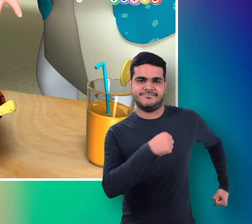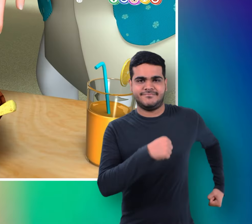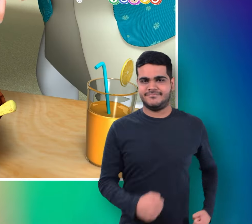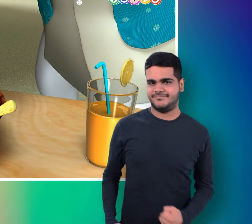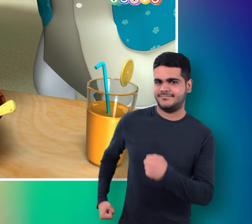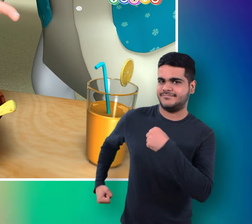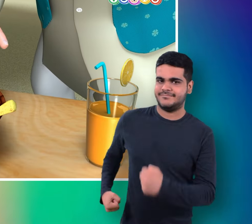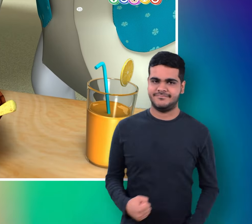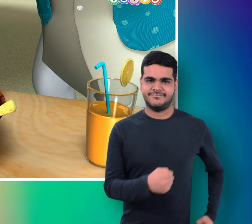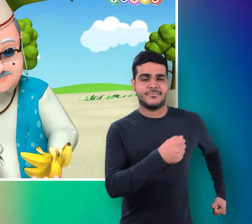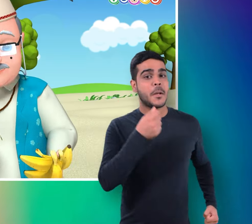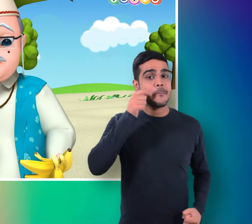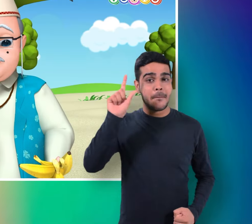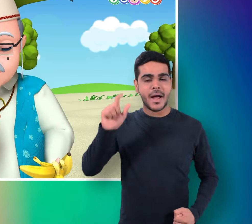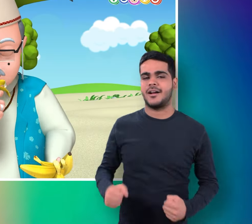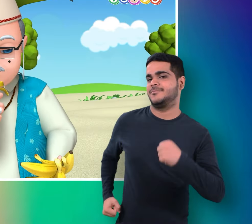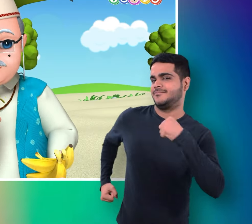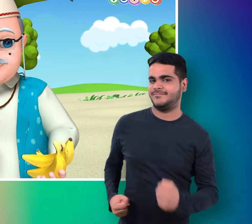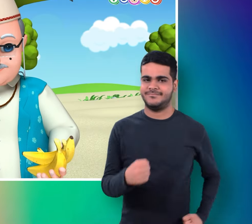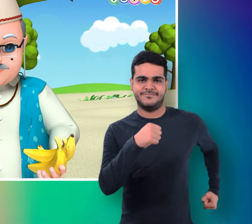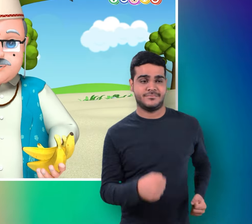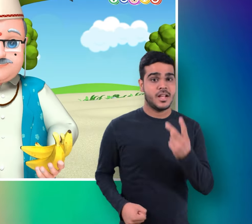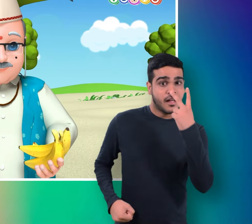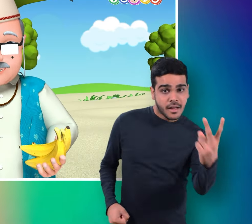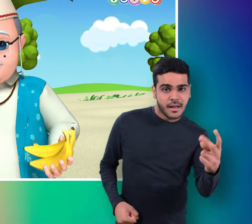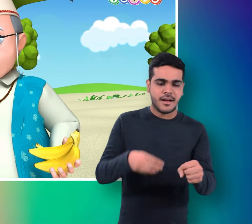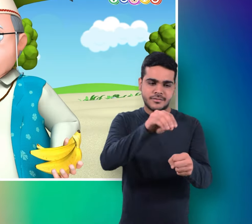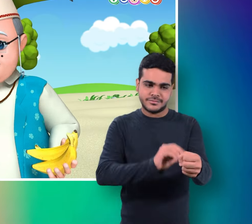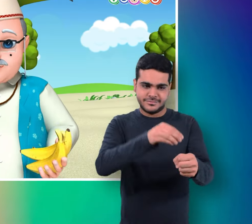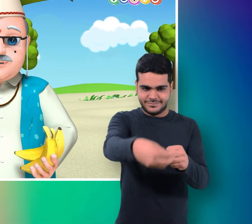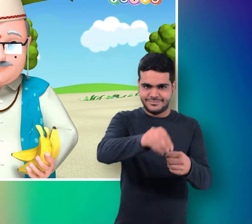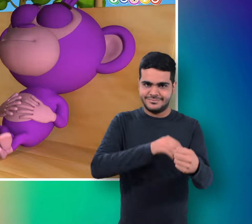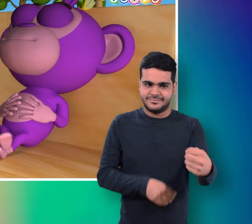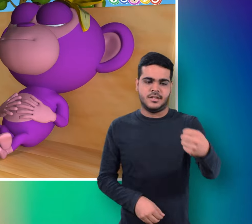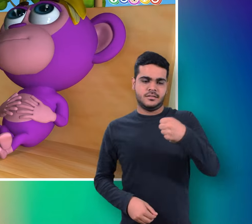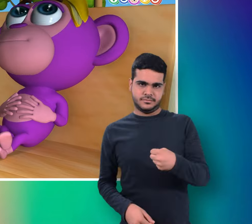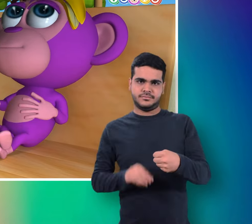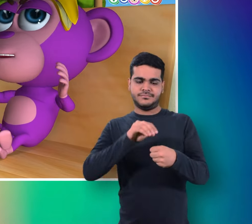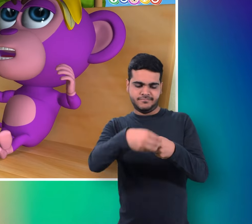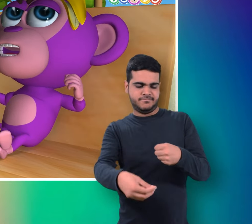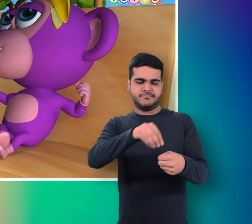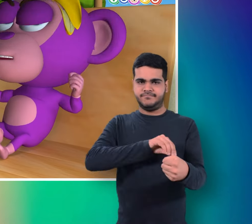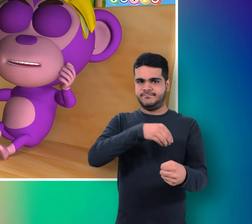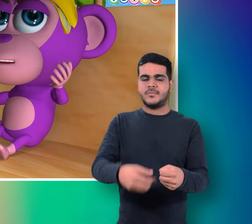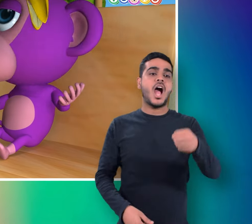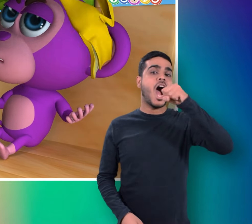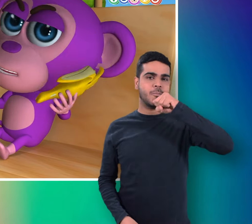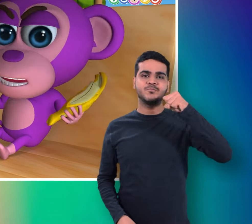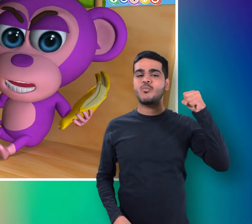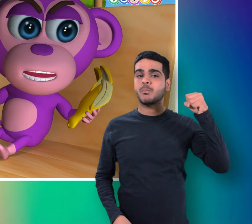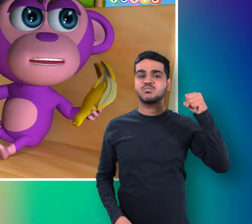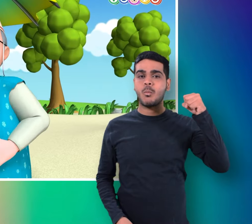राम लाला जी ने केला खाया केला खाके मुंह प चुकाया मुंह पे चुका के तोंद